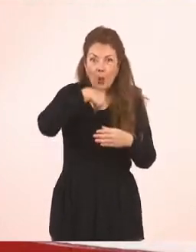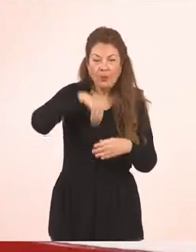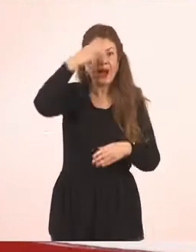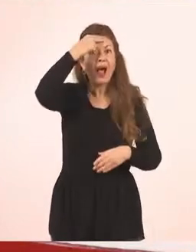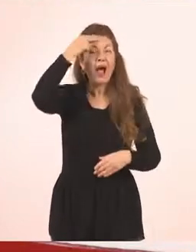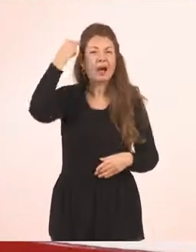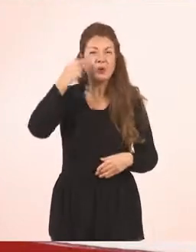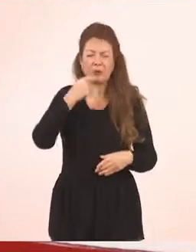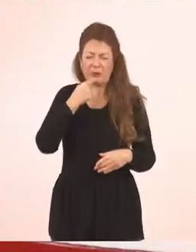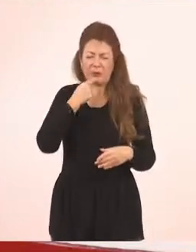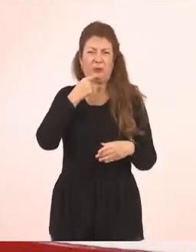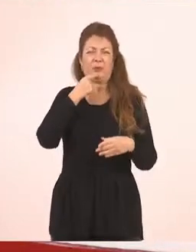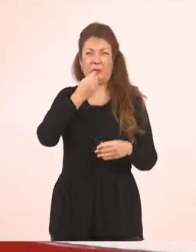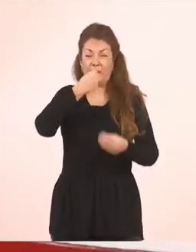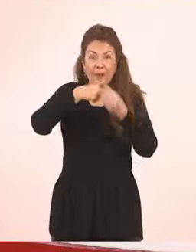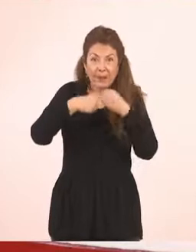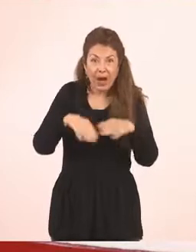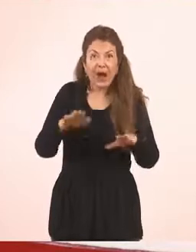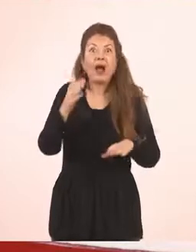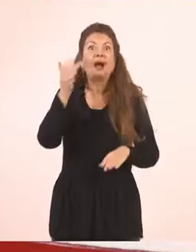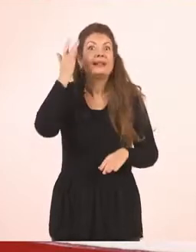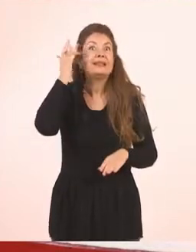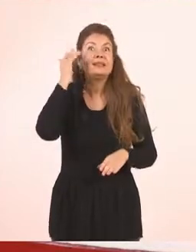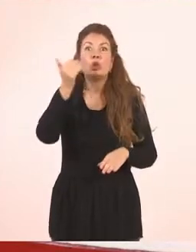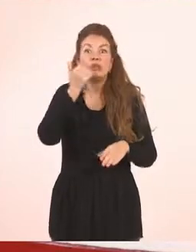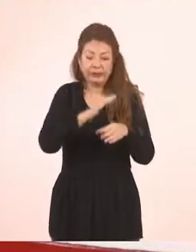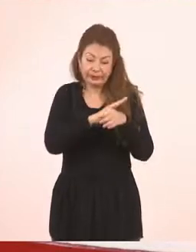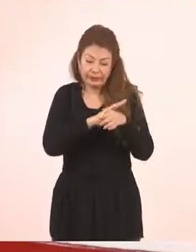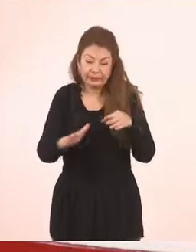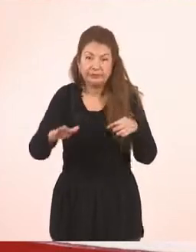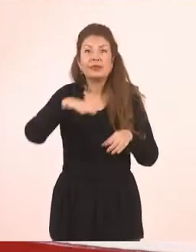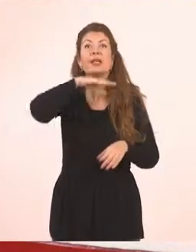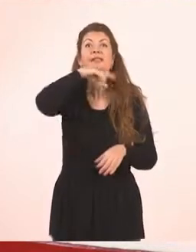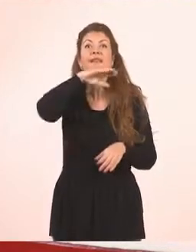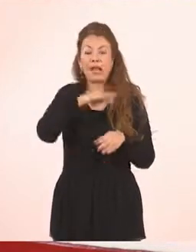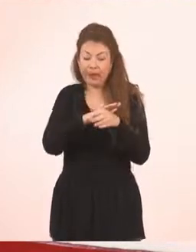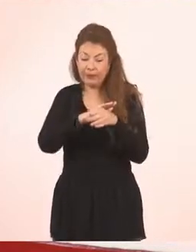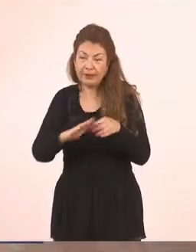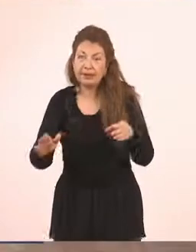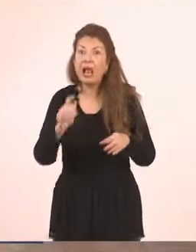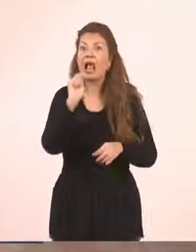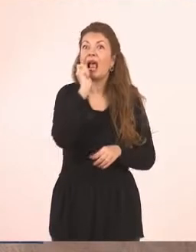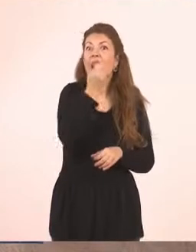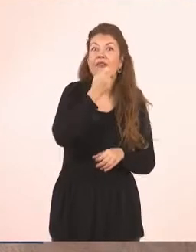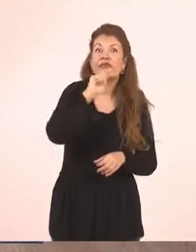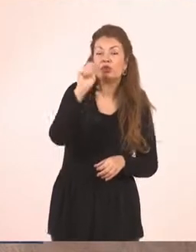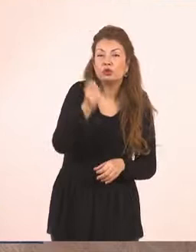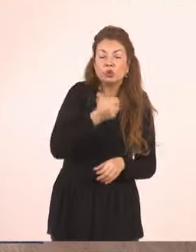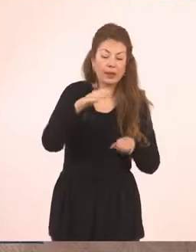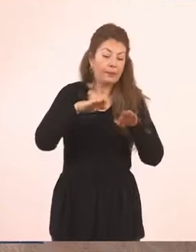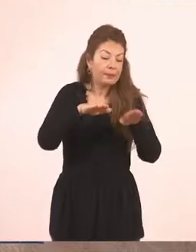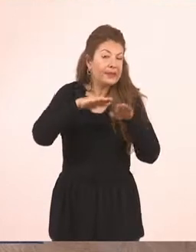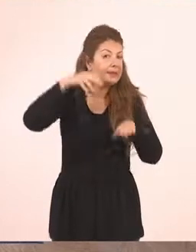τουρσί, μία φέτα κίτρινο τυρί, μία φέτα σαλάμι, ένα γλυφιτζούρι, μία